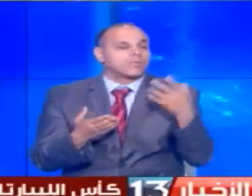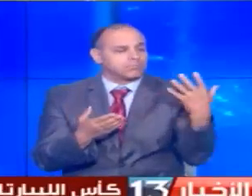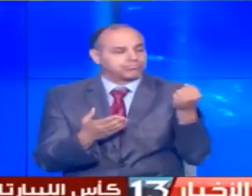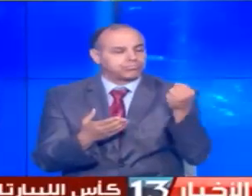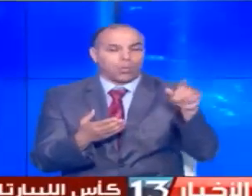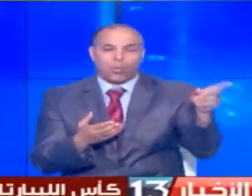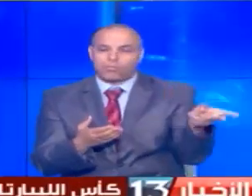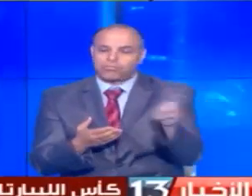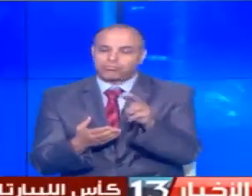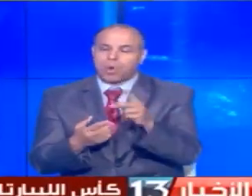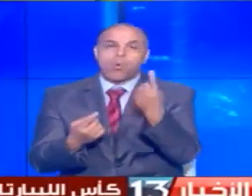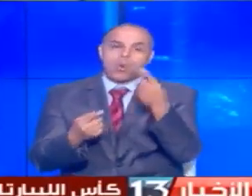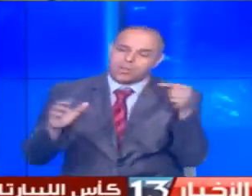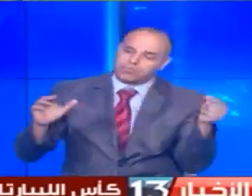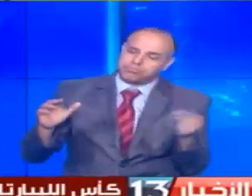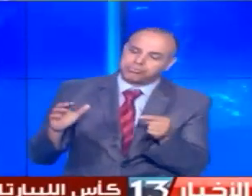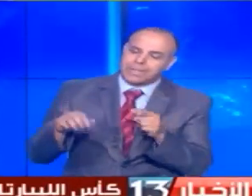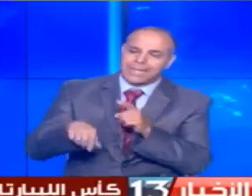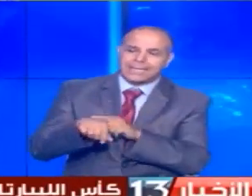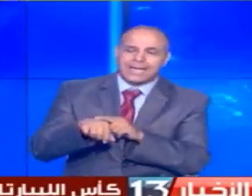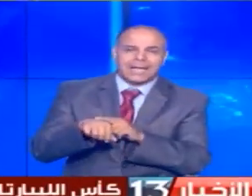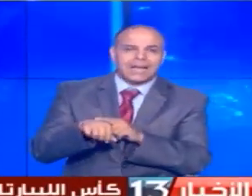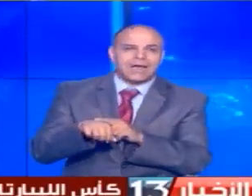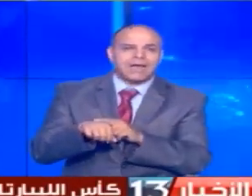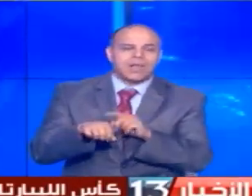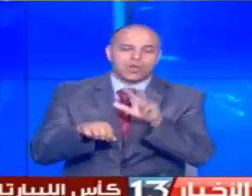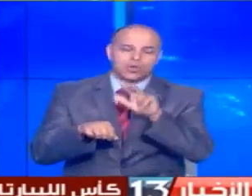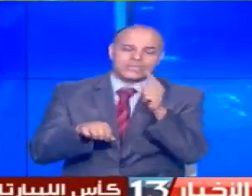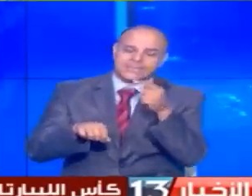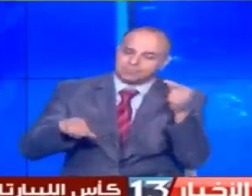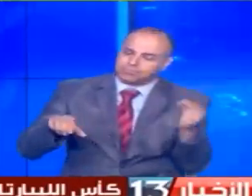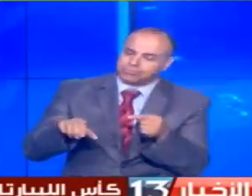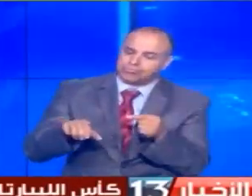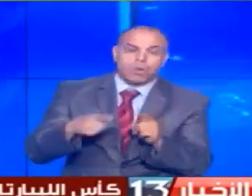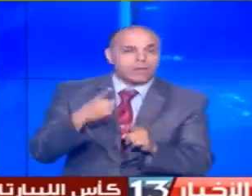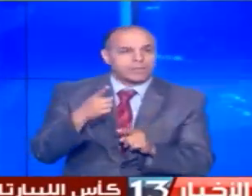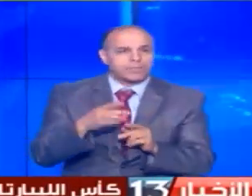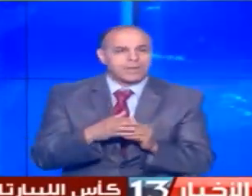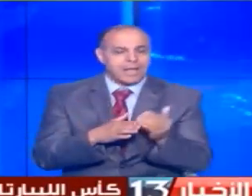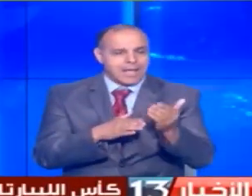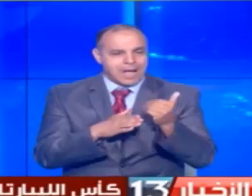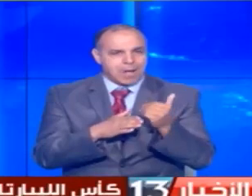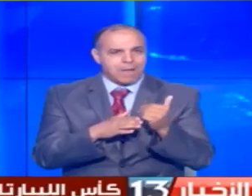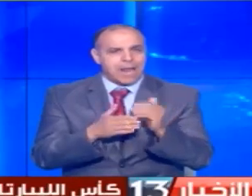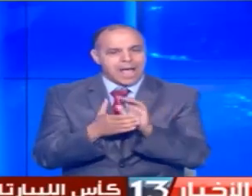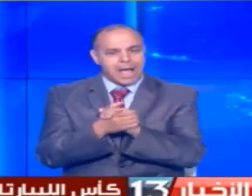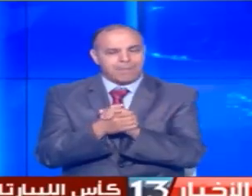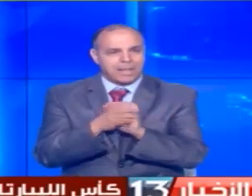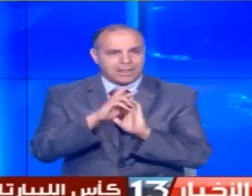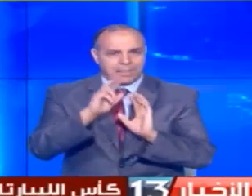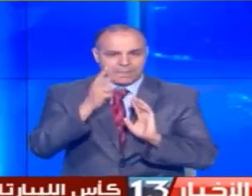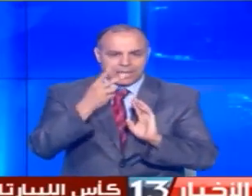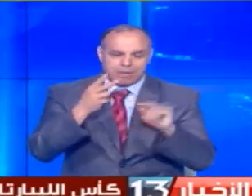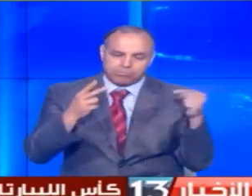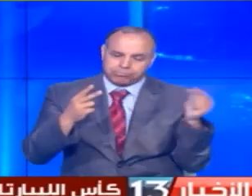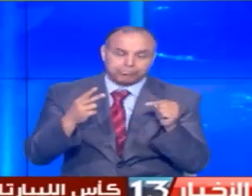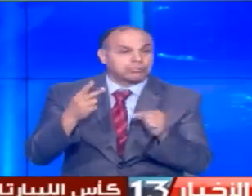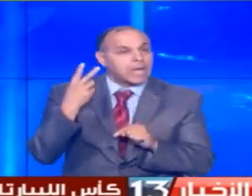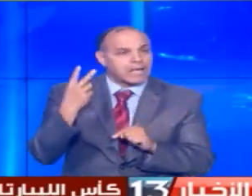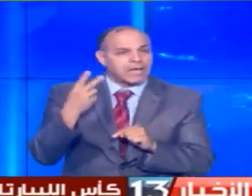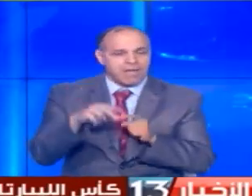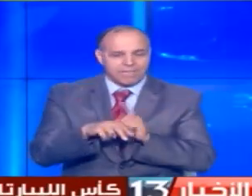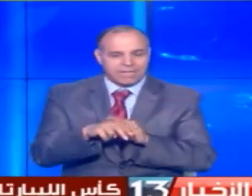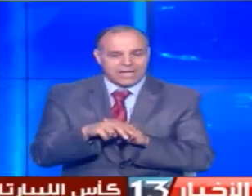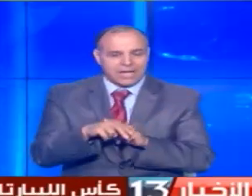الضيافة من افتتاح التسجيل منذ الدقيقة 36 عبر مارو زاراتي، قبل أن يضيف زميله بابلو بيريس الهدف الثاني في